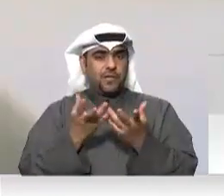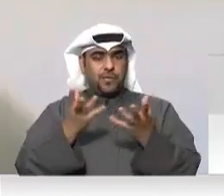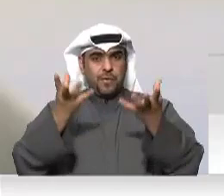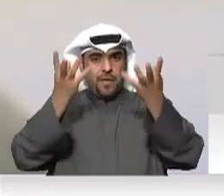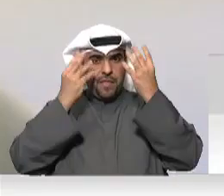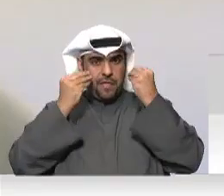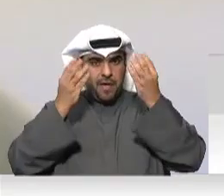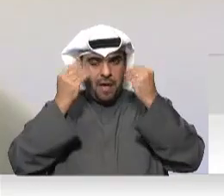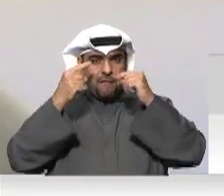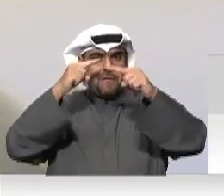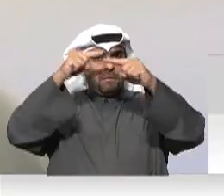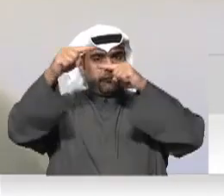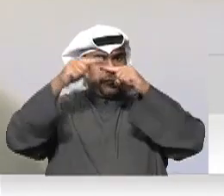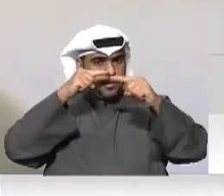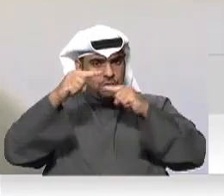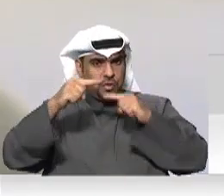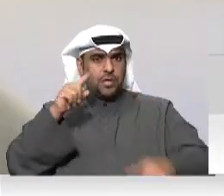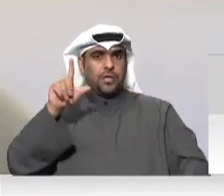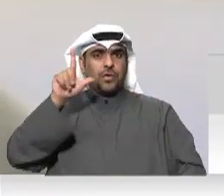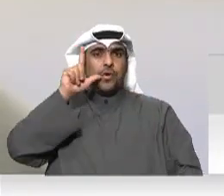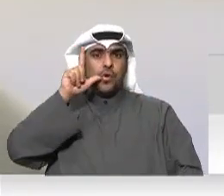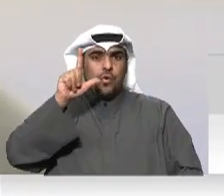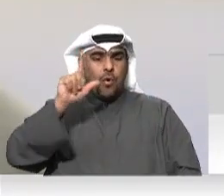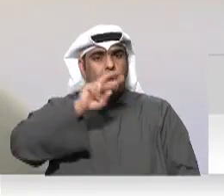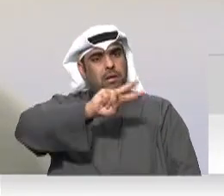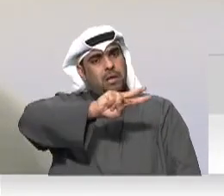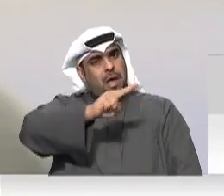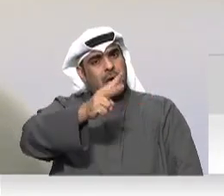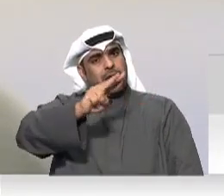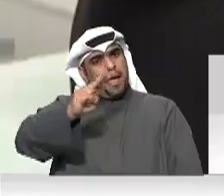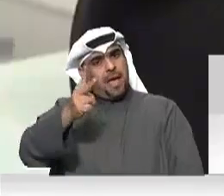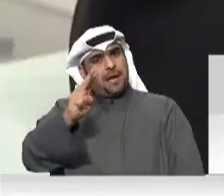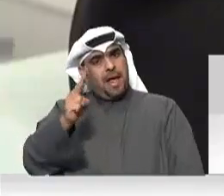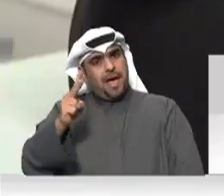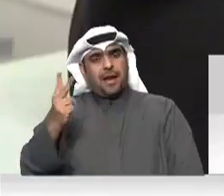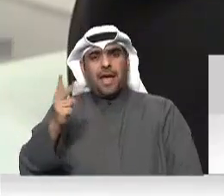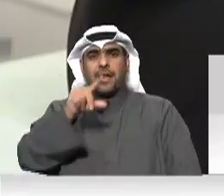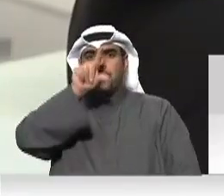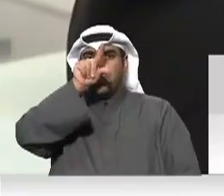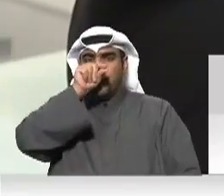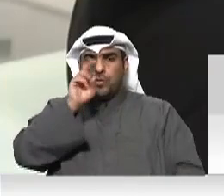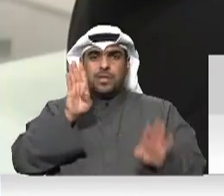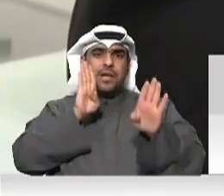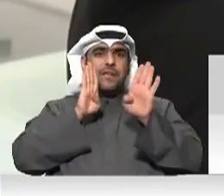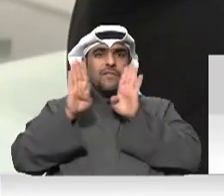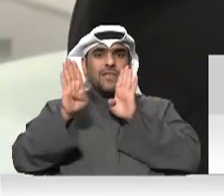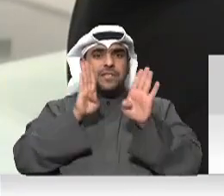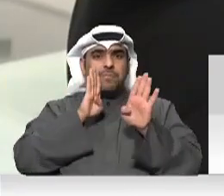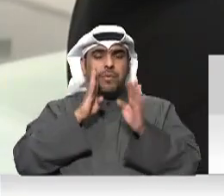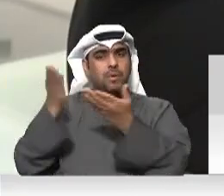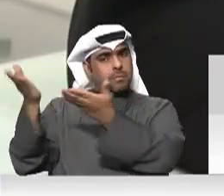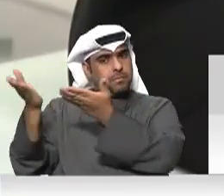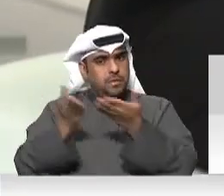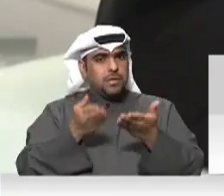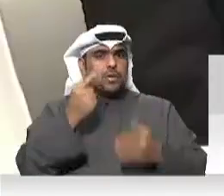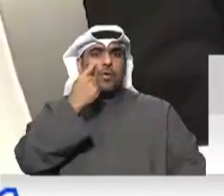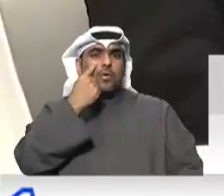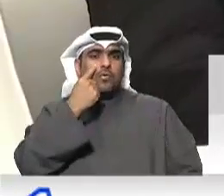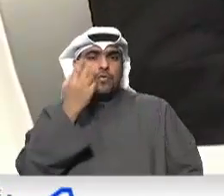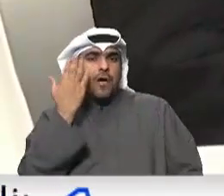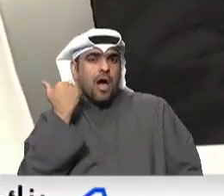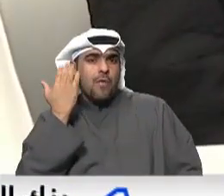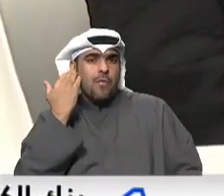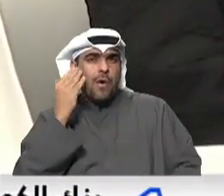والأدبية والفنية وإشراك منصات التواصل الاجتماعي لطرح تجاربهم وكيفية التأثير